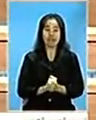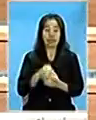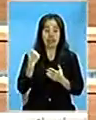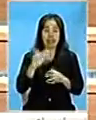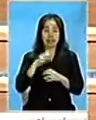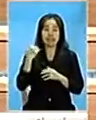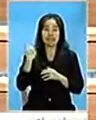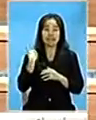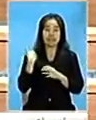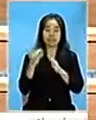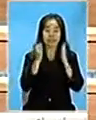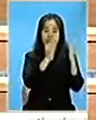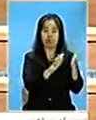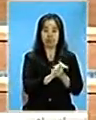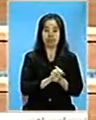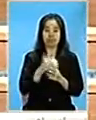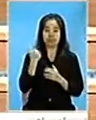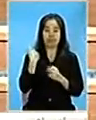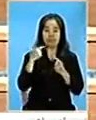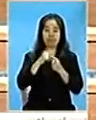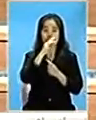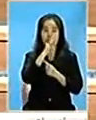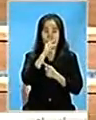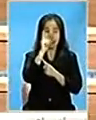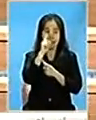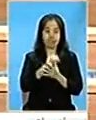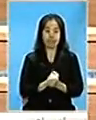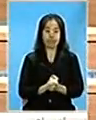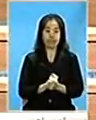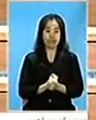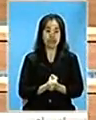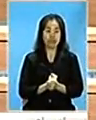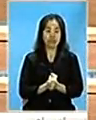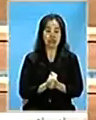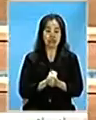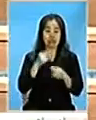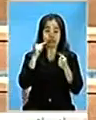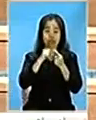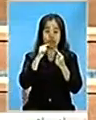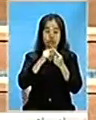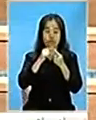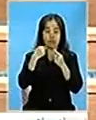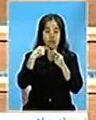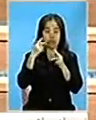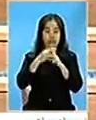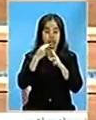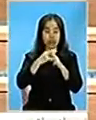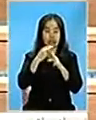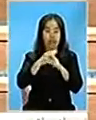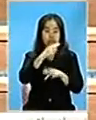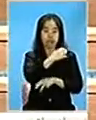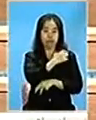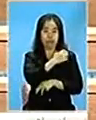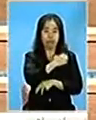อกจากนี้ยังกล่าวหาบอกว่าการที่พันเอกร่มเกล้าทุว